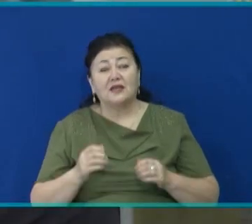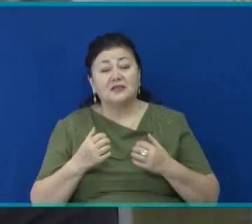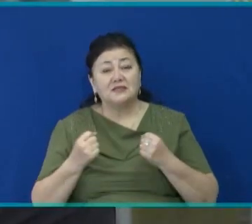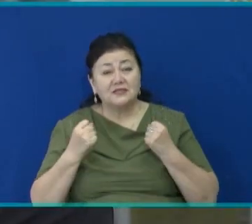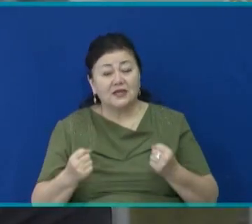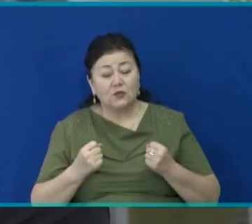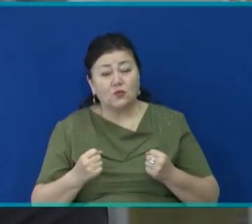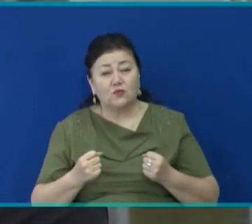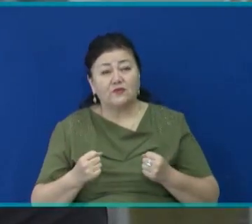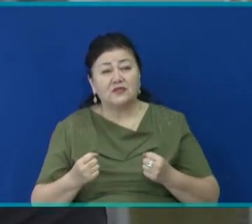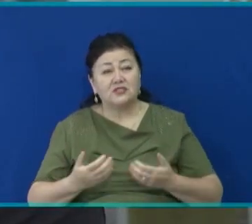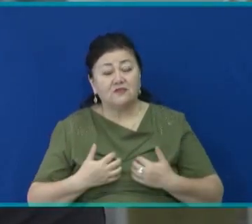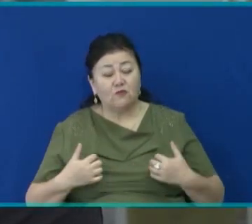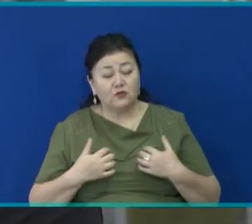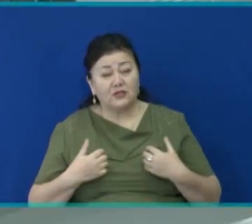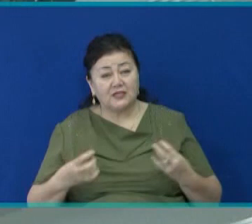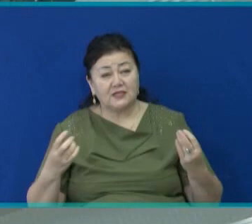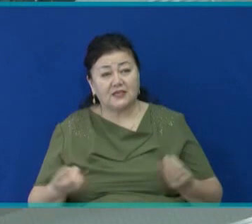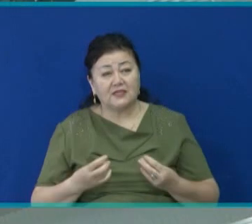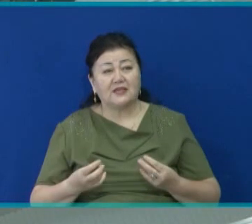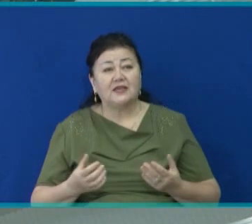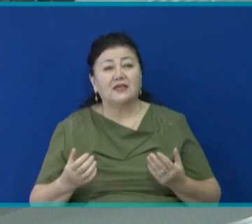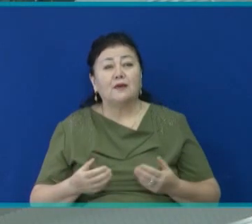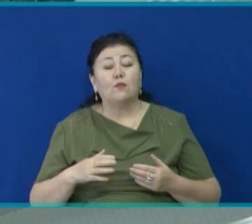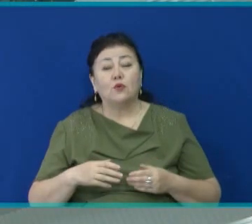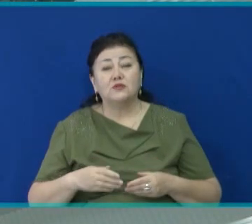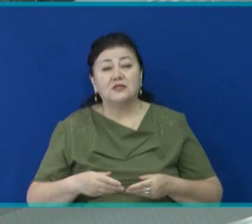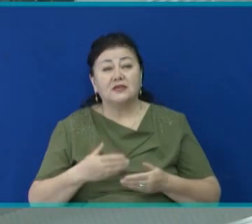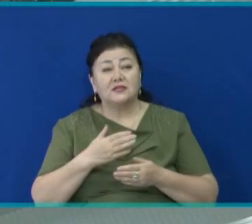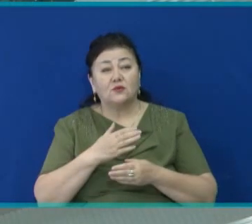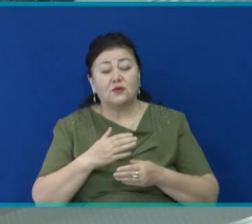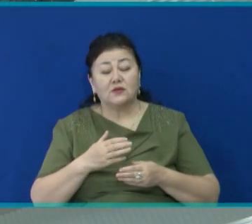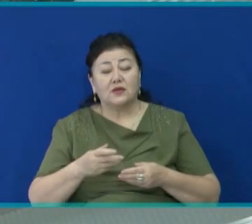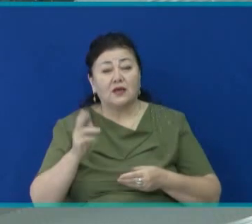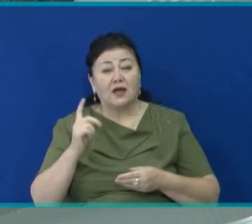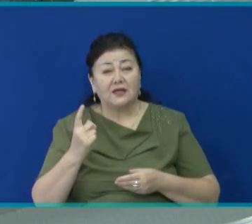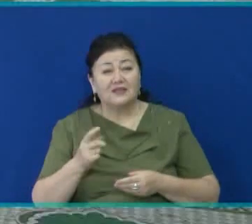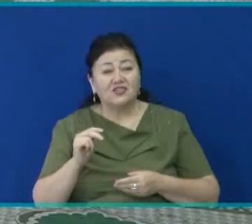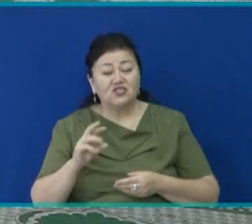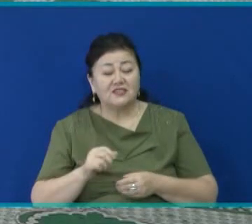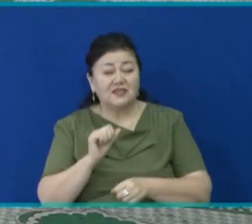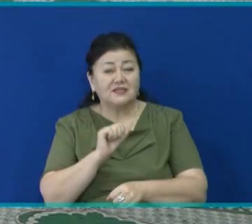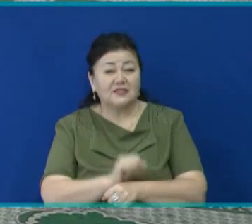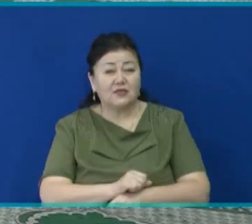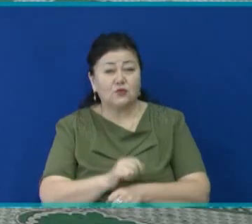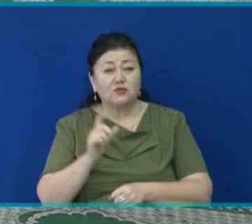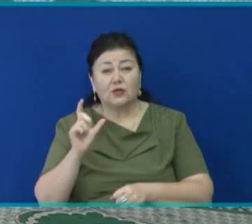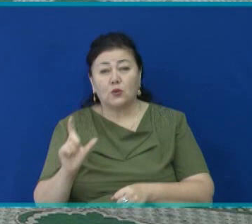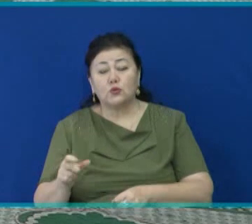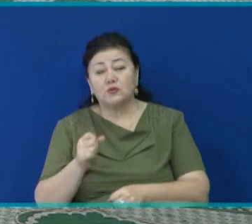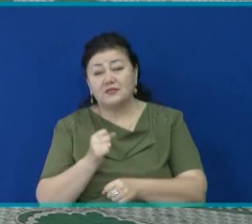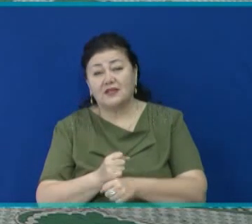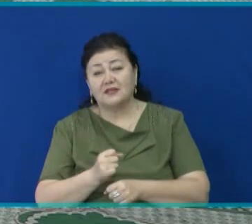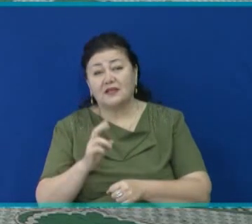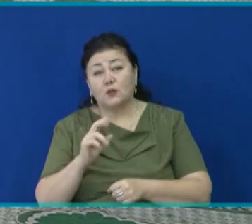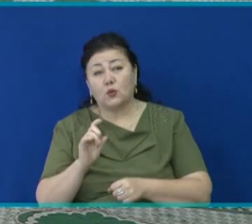жертву верблюда, козу или корову. После жертвоприношения часть мяса остается у того, кто его совершил, а остальное распределяется между соседями